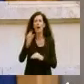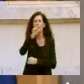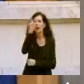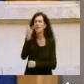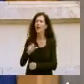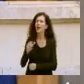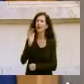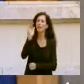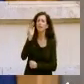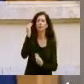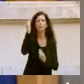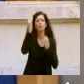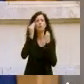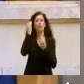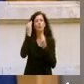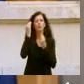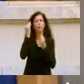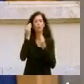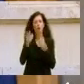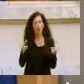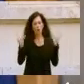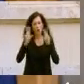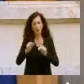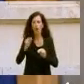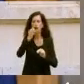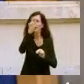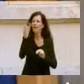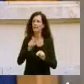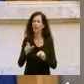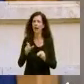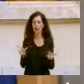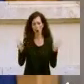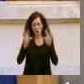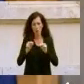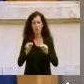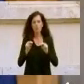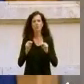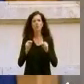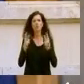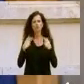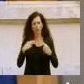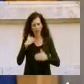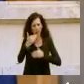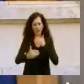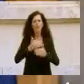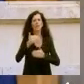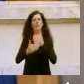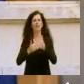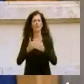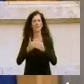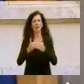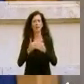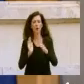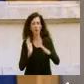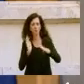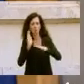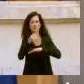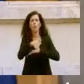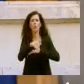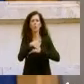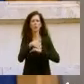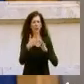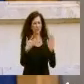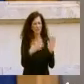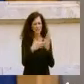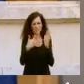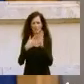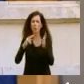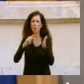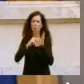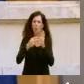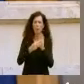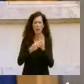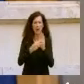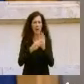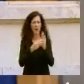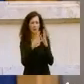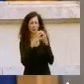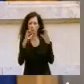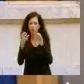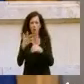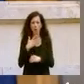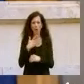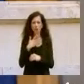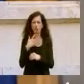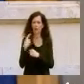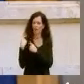rilanciare e rinnovare l'italia dalle fondamenta per superare tutti quei problemi strutturali che si trascinano da tempo